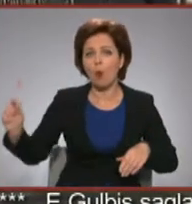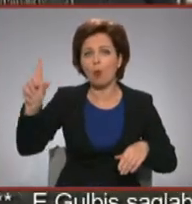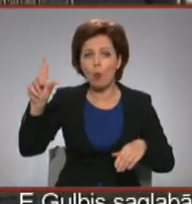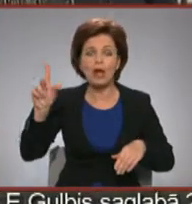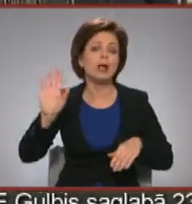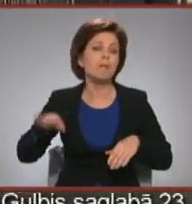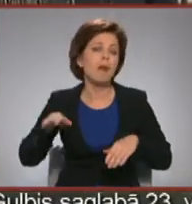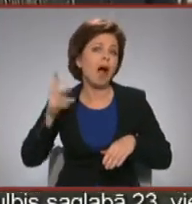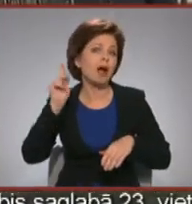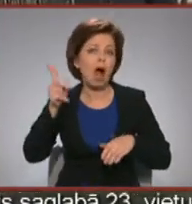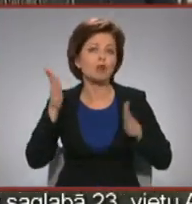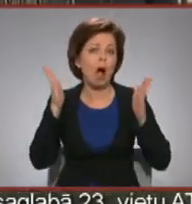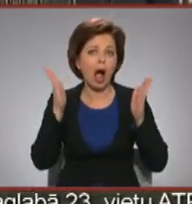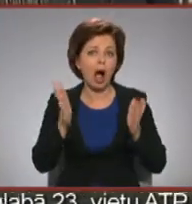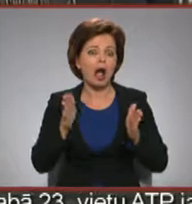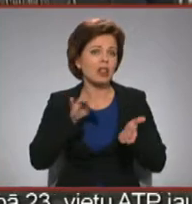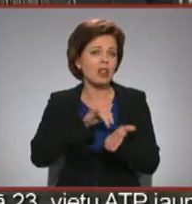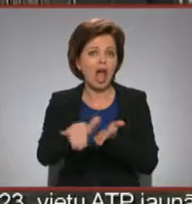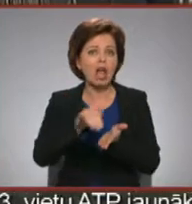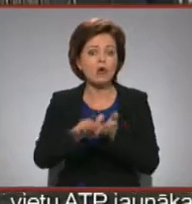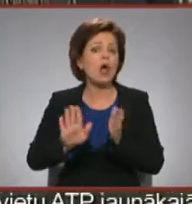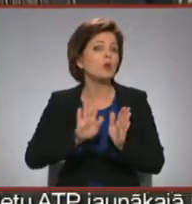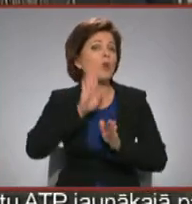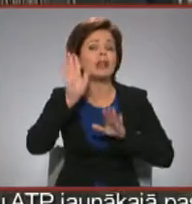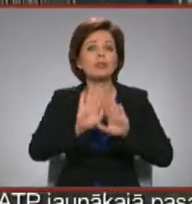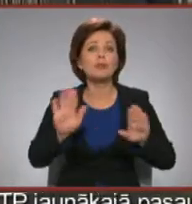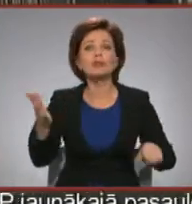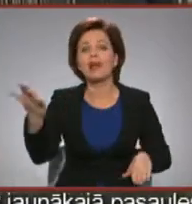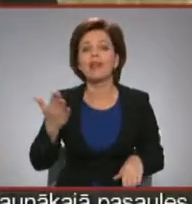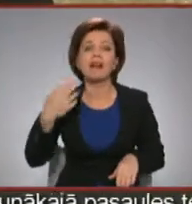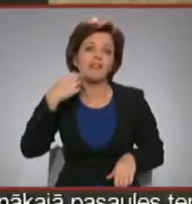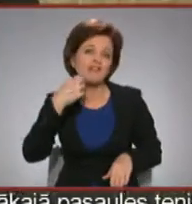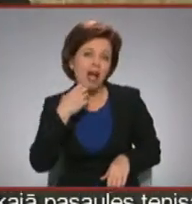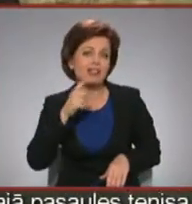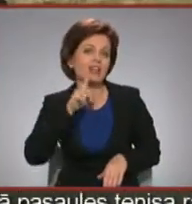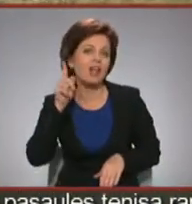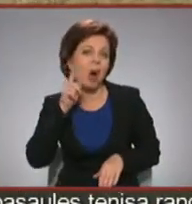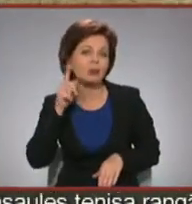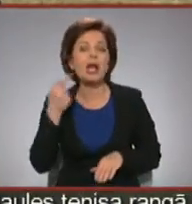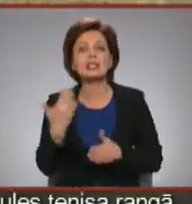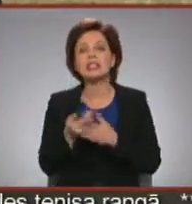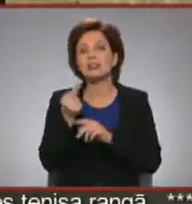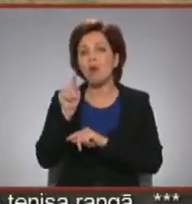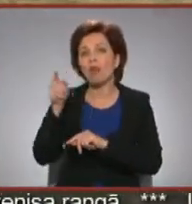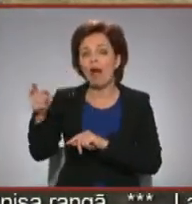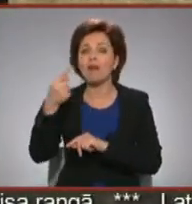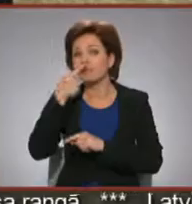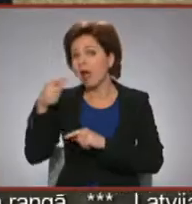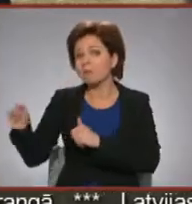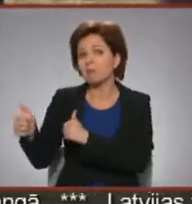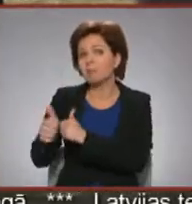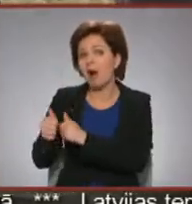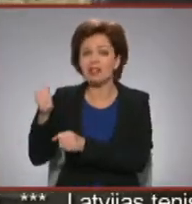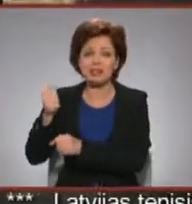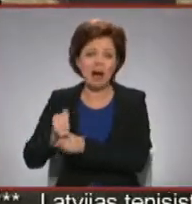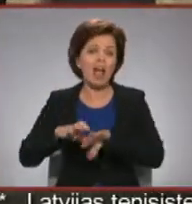Pa garu alēju uz pasteriņa muzeju lieldienu rītā nāk veci un jauni. Vieni mērojuši tālu ceļu, citi tepat no kaimiņu pagasta, bet